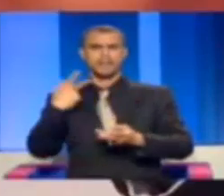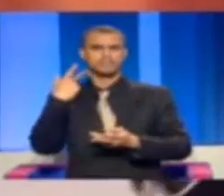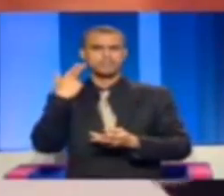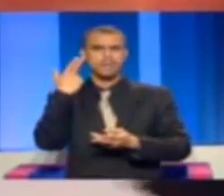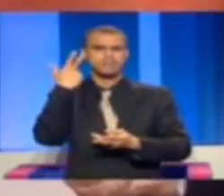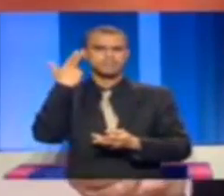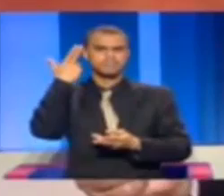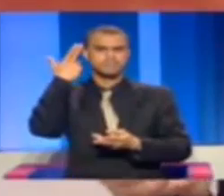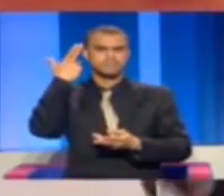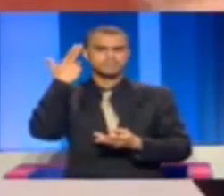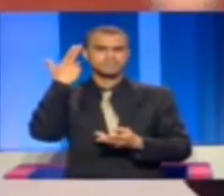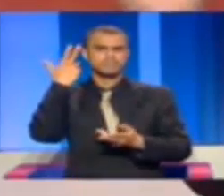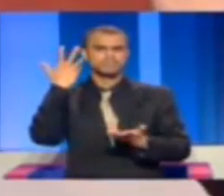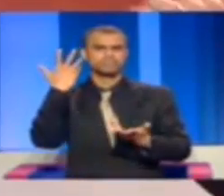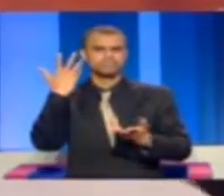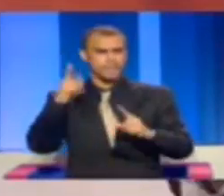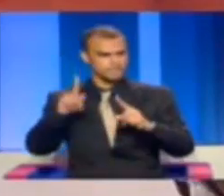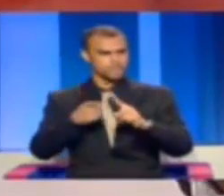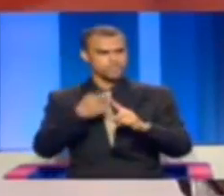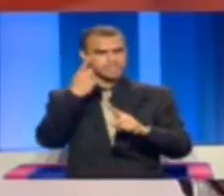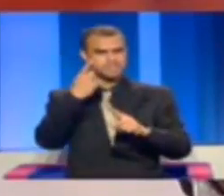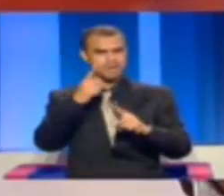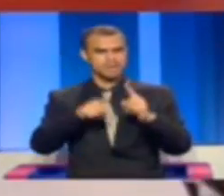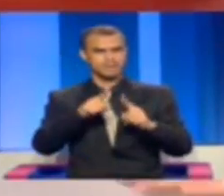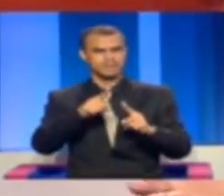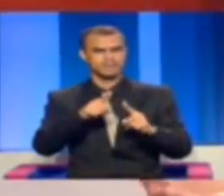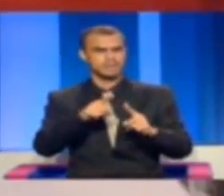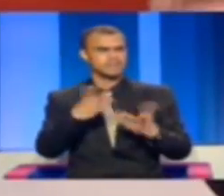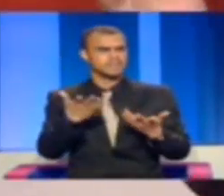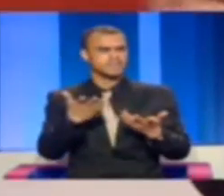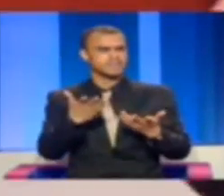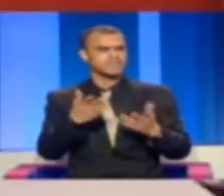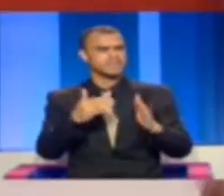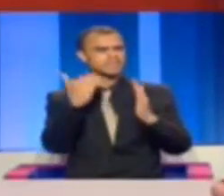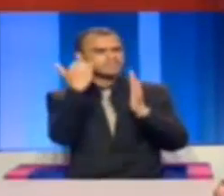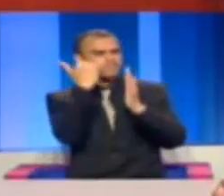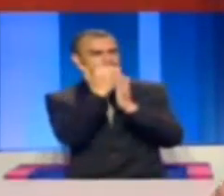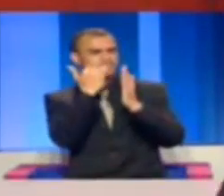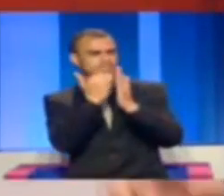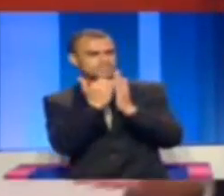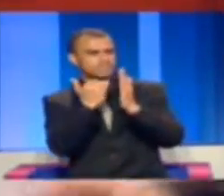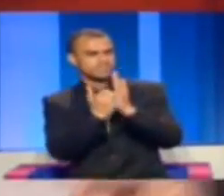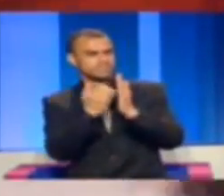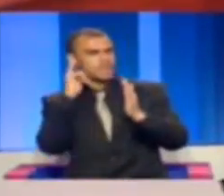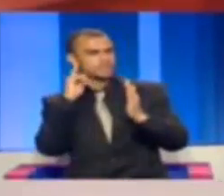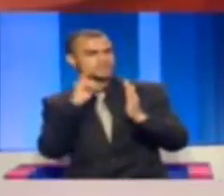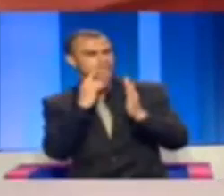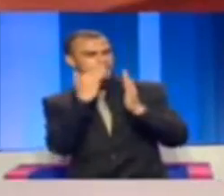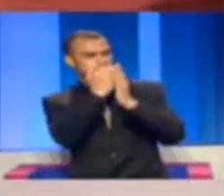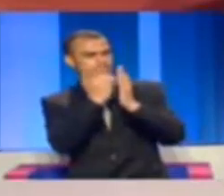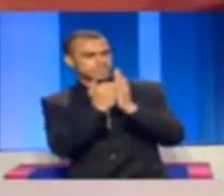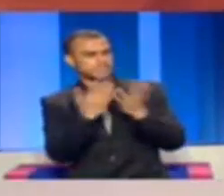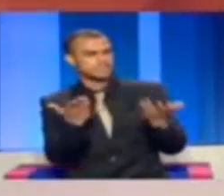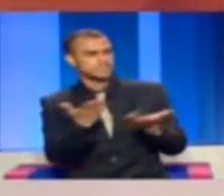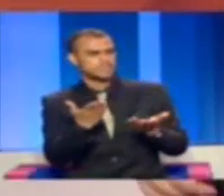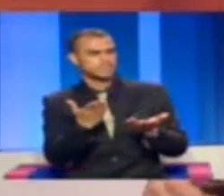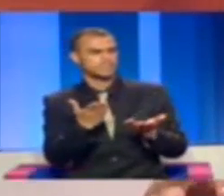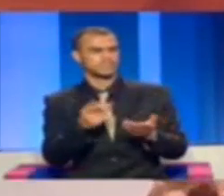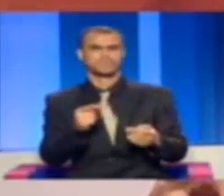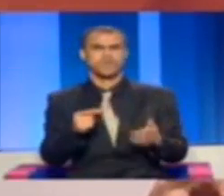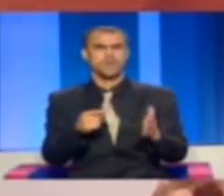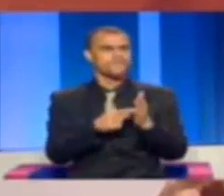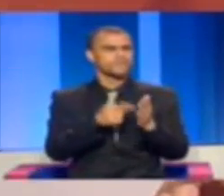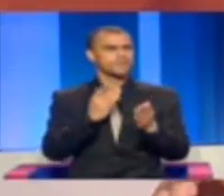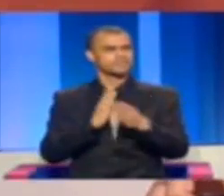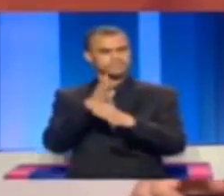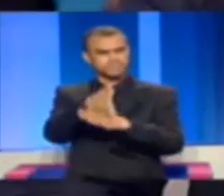ممكن تكون مفيده في بعض الحالات، نبغي نميز معك قبل من هذه المساله في المستويات ديال الصمم، وامتى يمكن نطرقوا باب الطب من